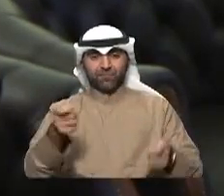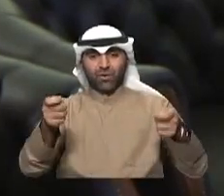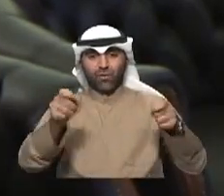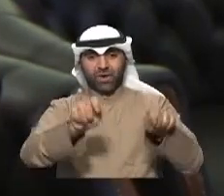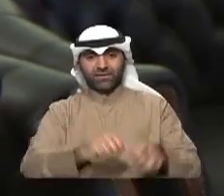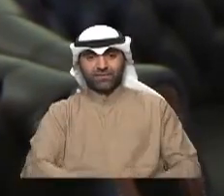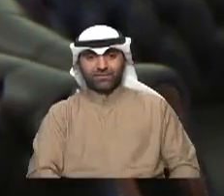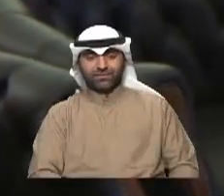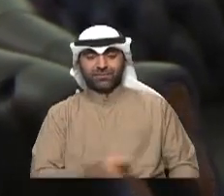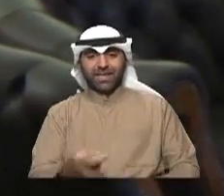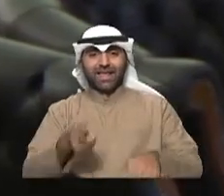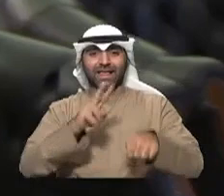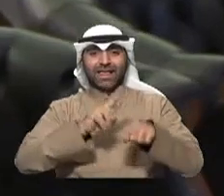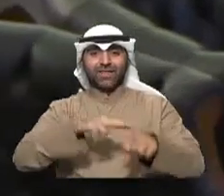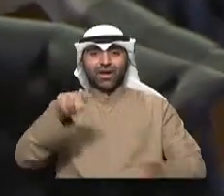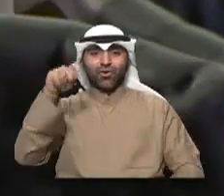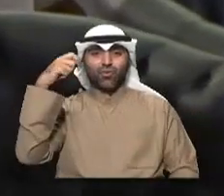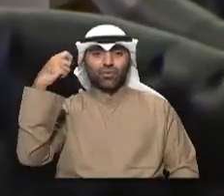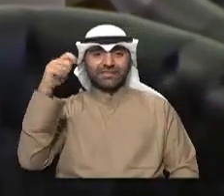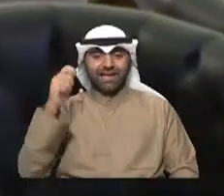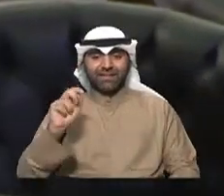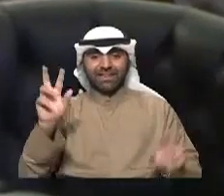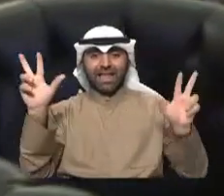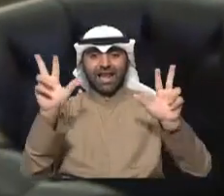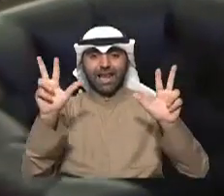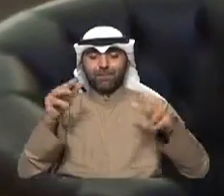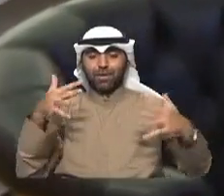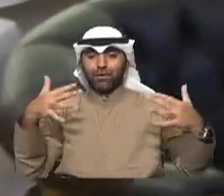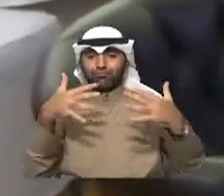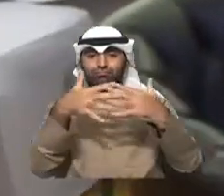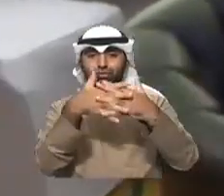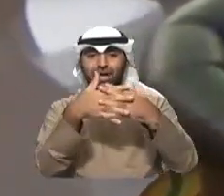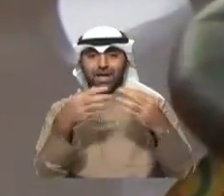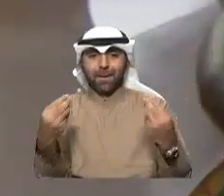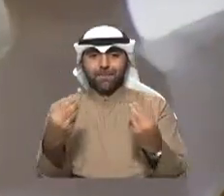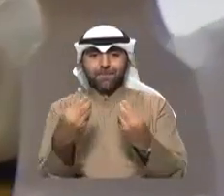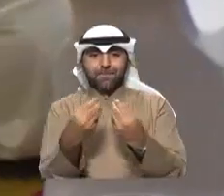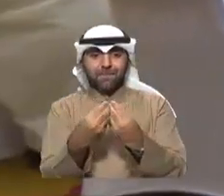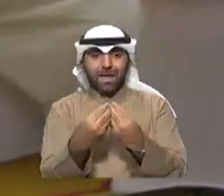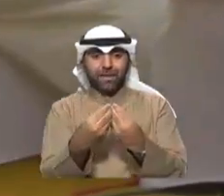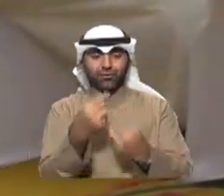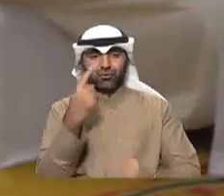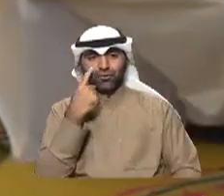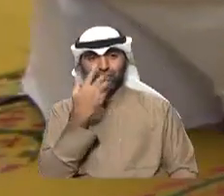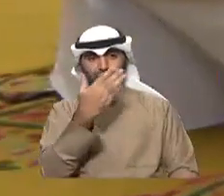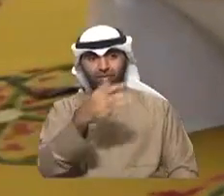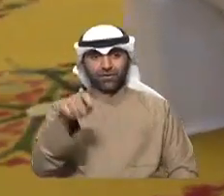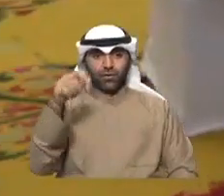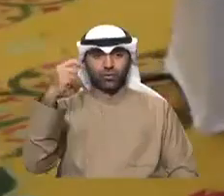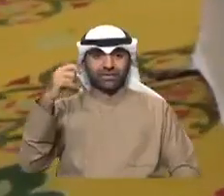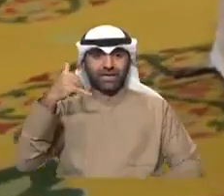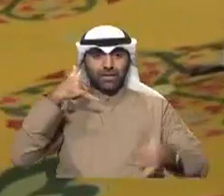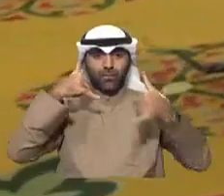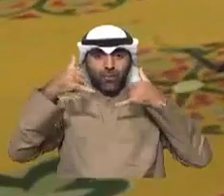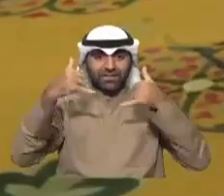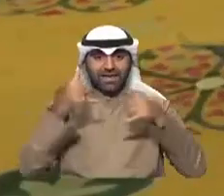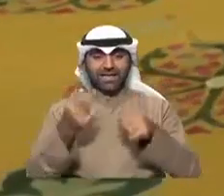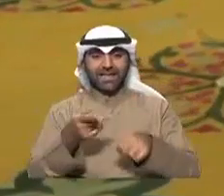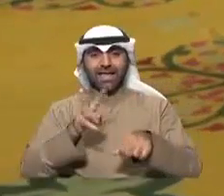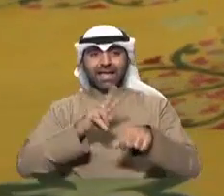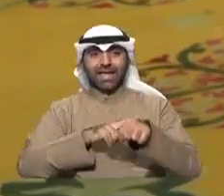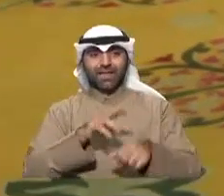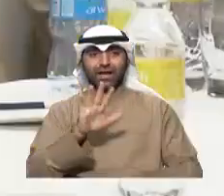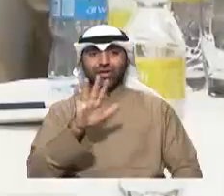بشكل كبير في نشر الثقافة والوعي لدى العامة من خلال نشر توحيد الجهود وزيادة الوعي عبر